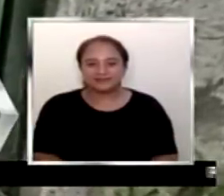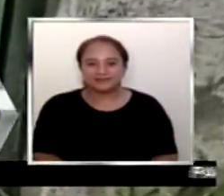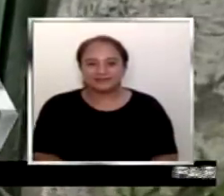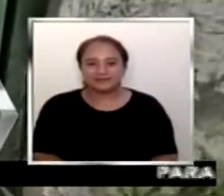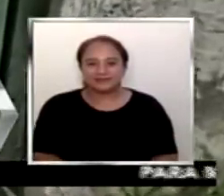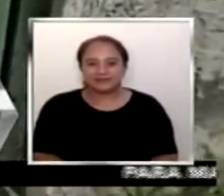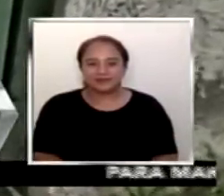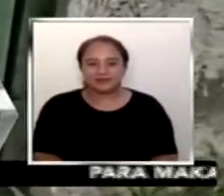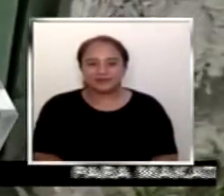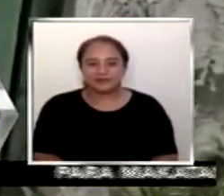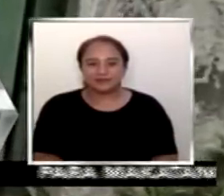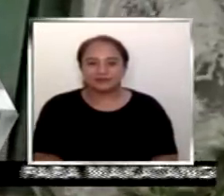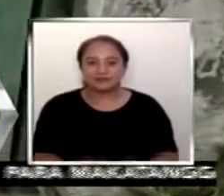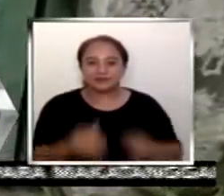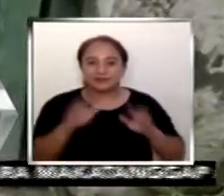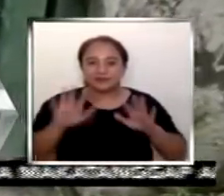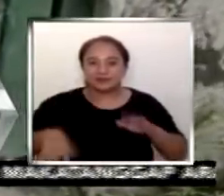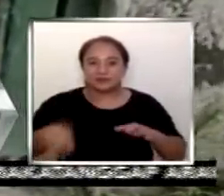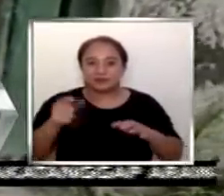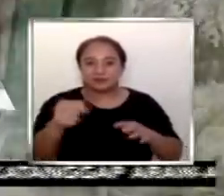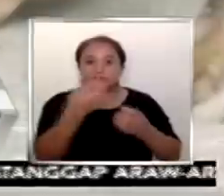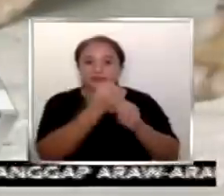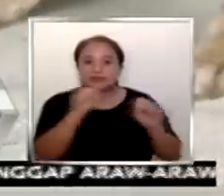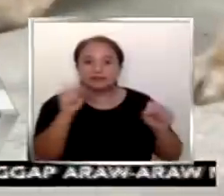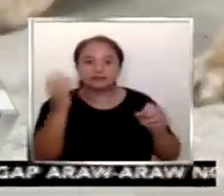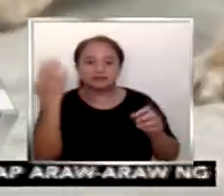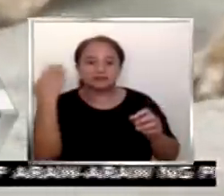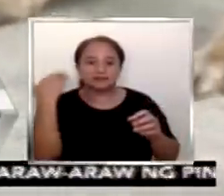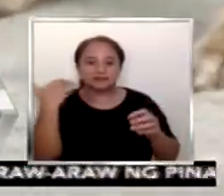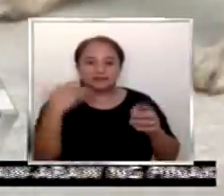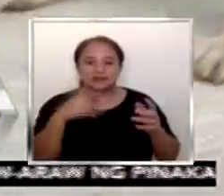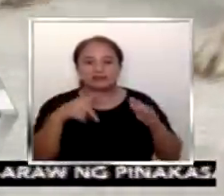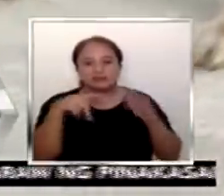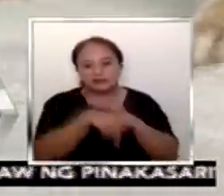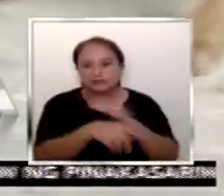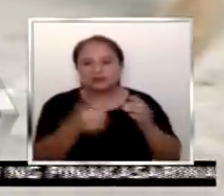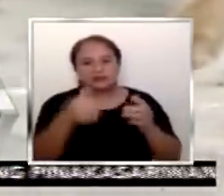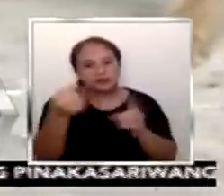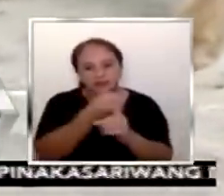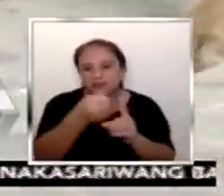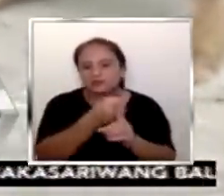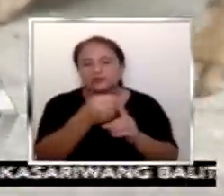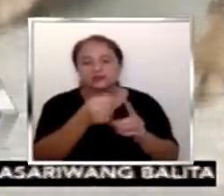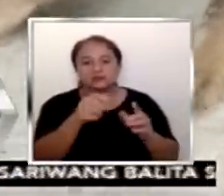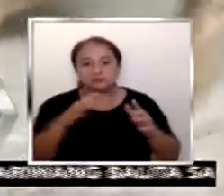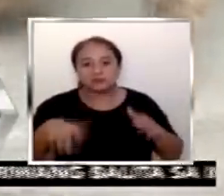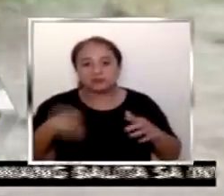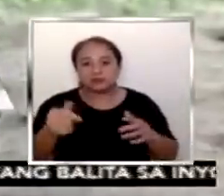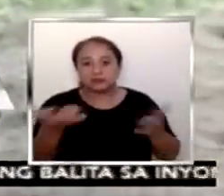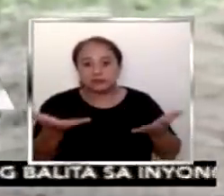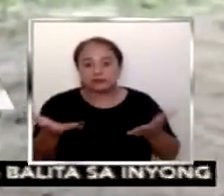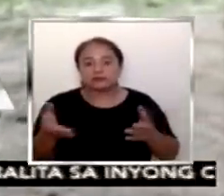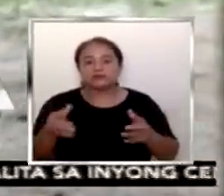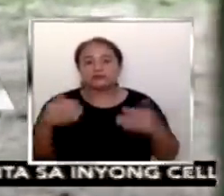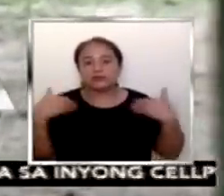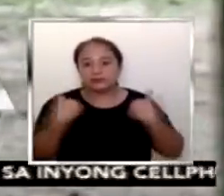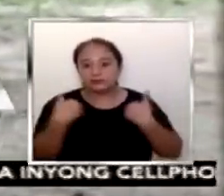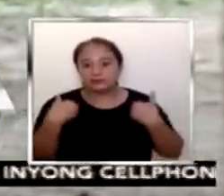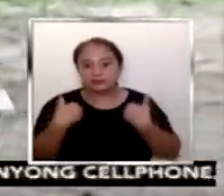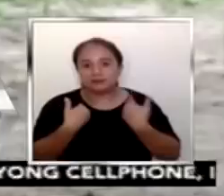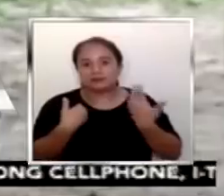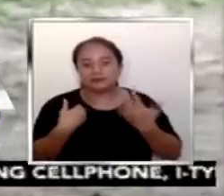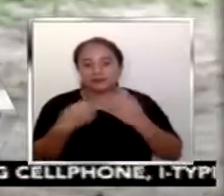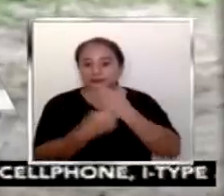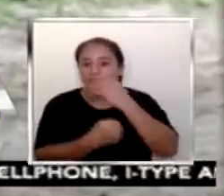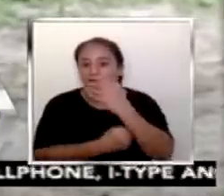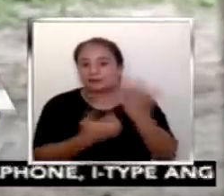Ang mga asong nailigtas mula sa pagkatay at pang-aabuso dito sa Animal Kingdom Foundation nakakahanap ng